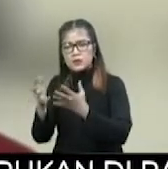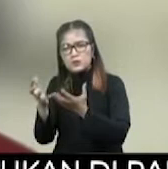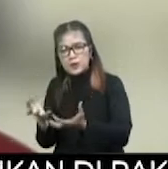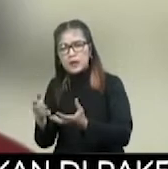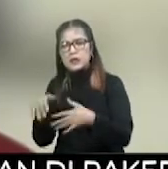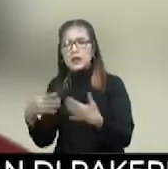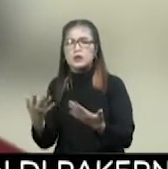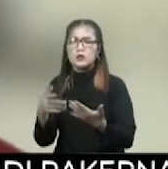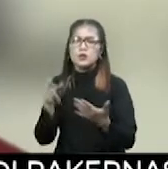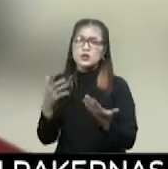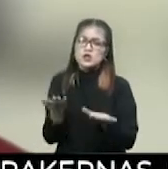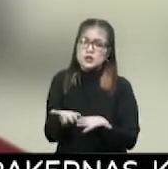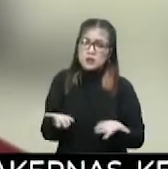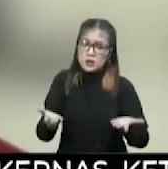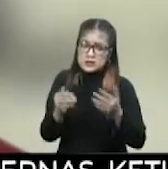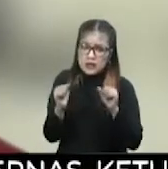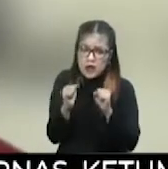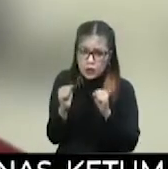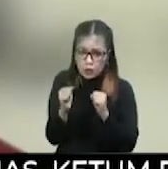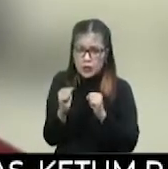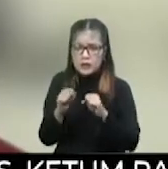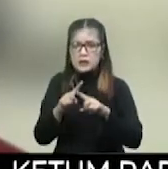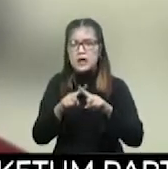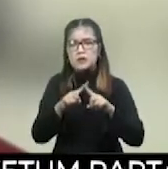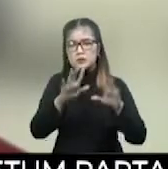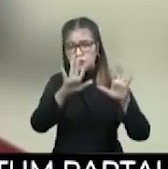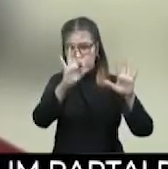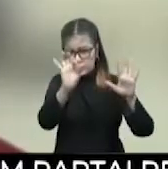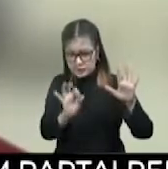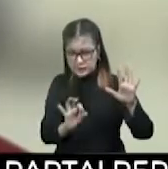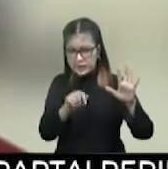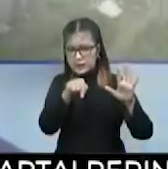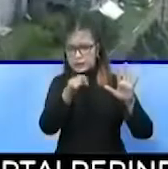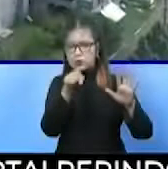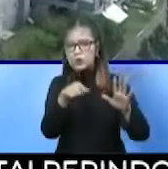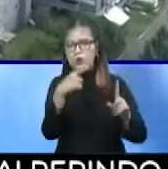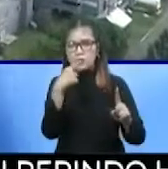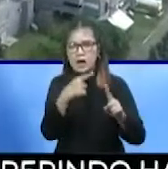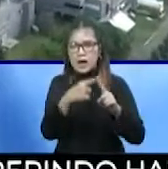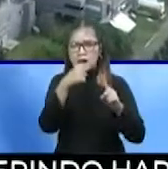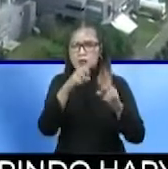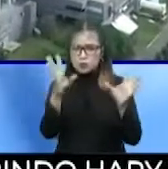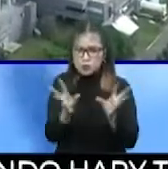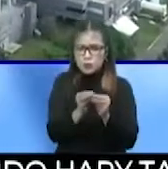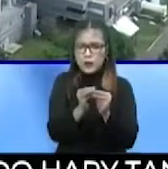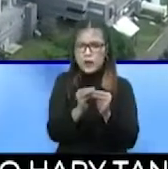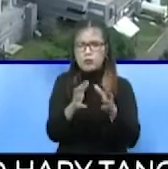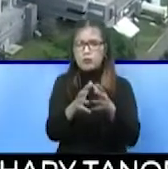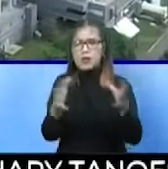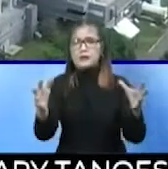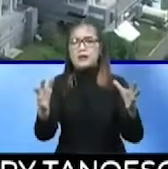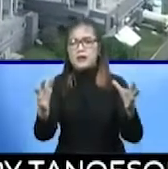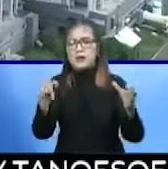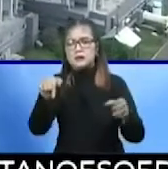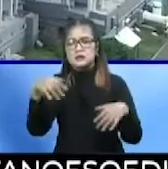dan kritis. Nah, kalau 10% ini dikalikan dengan jumlah yang sangat banyak, itu akan